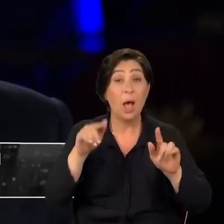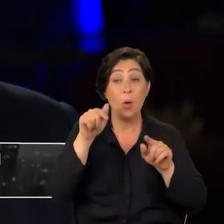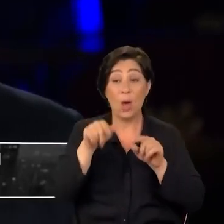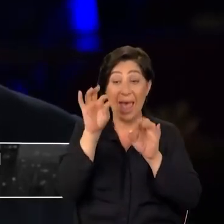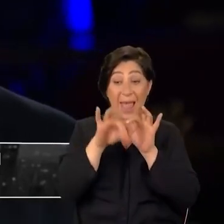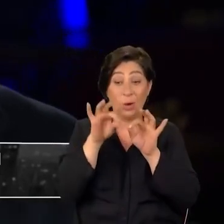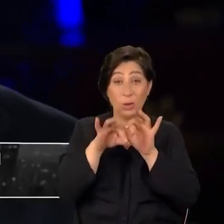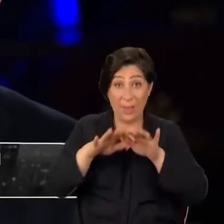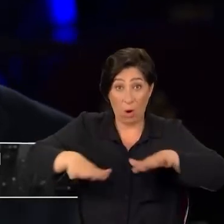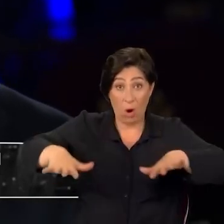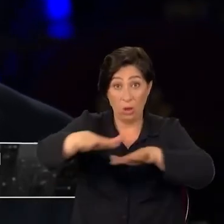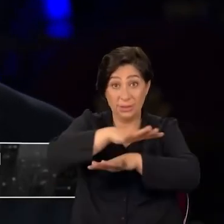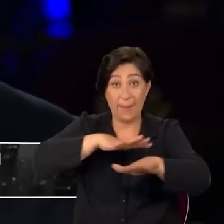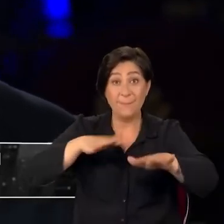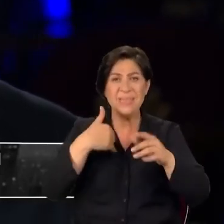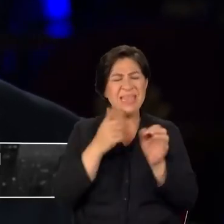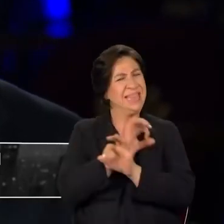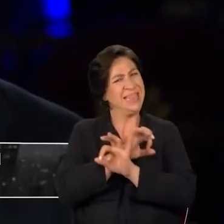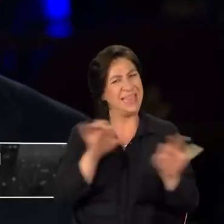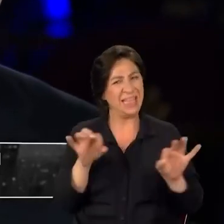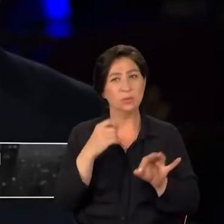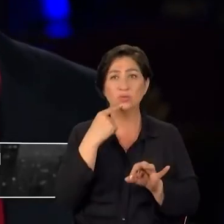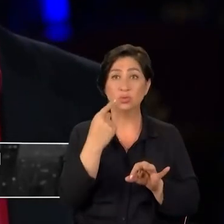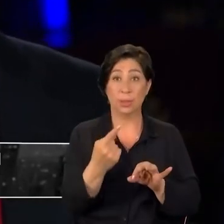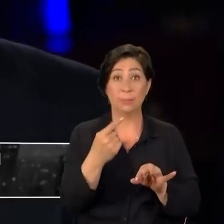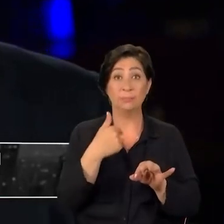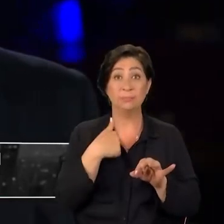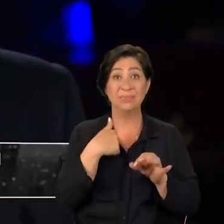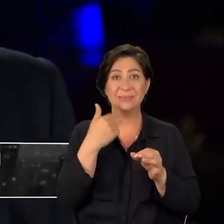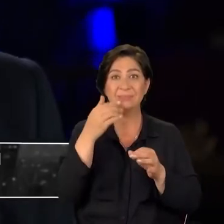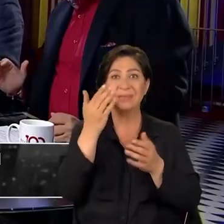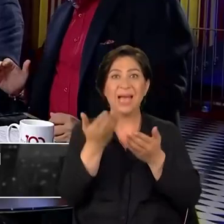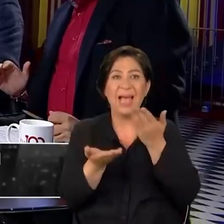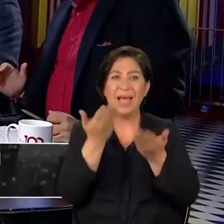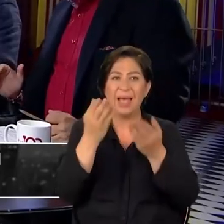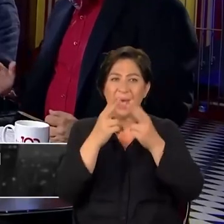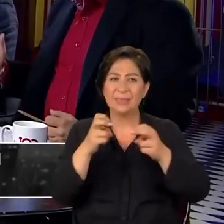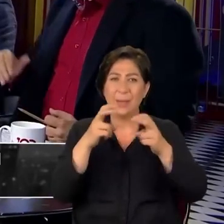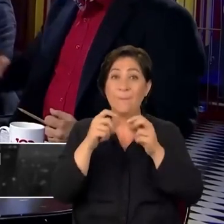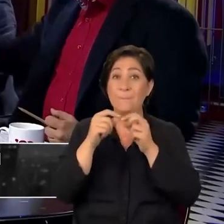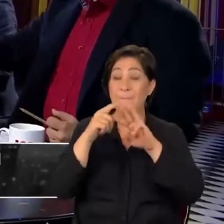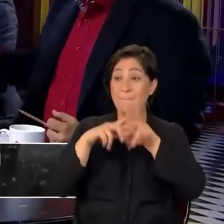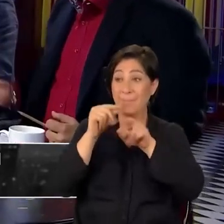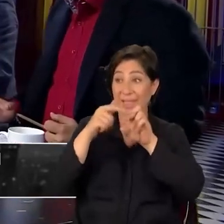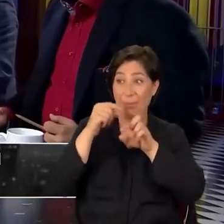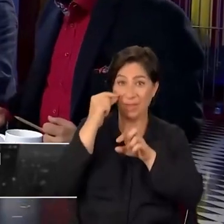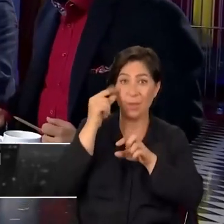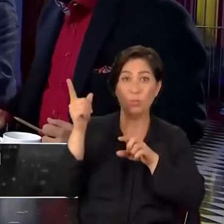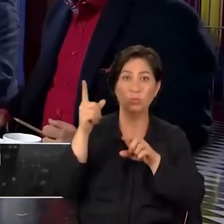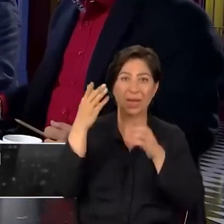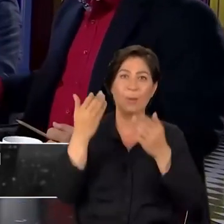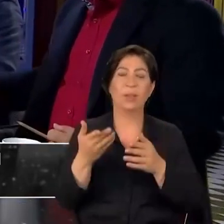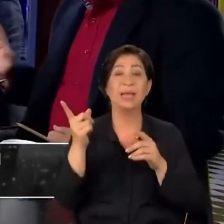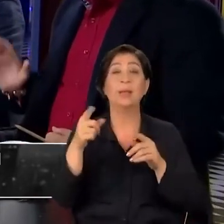Fakat bu ekonomik ortamı ben size çok net olarak söyleyeyim. Çünkü bu bizim ölçümlediğimiz bir şey. Bekir Bey de burada olsaydı